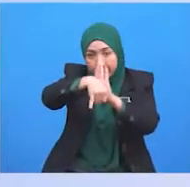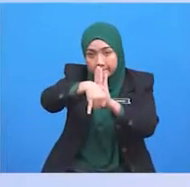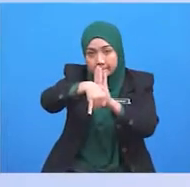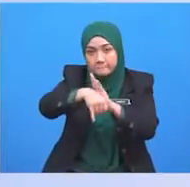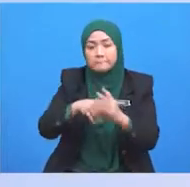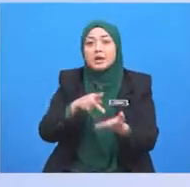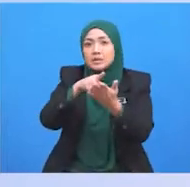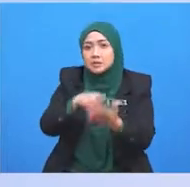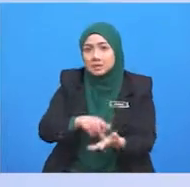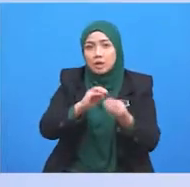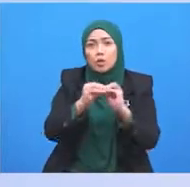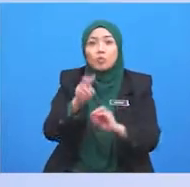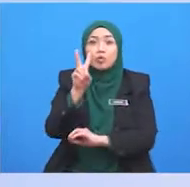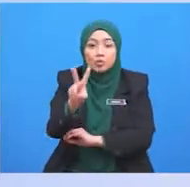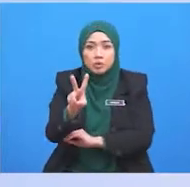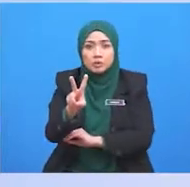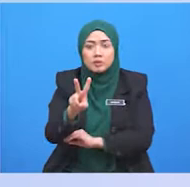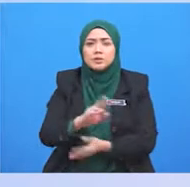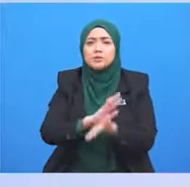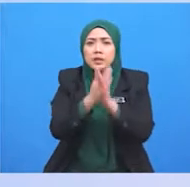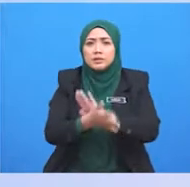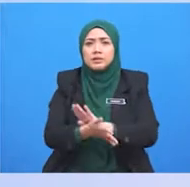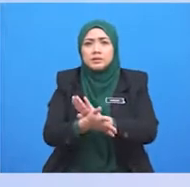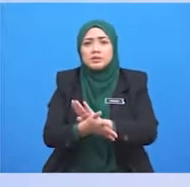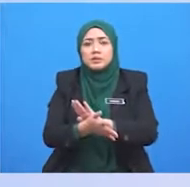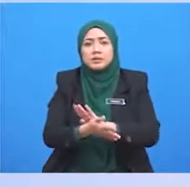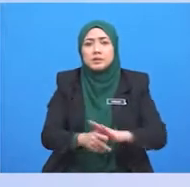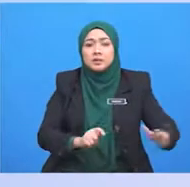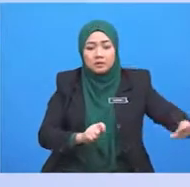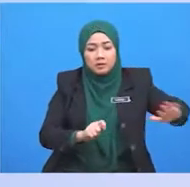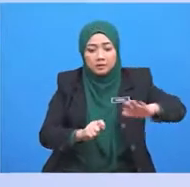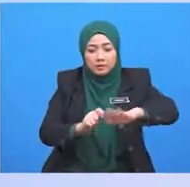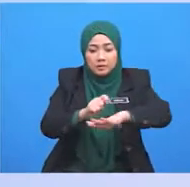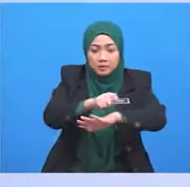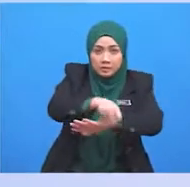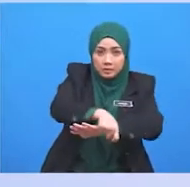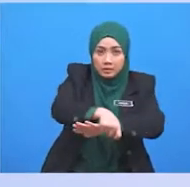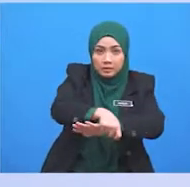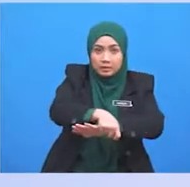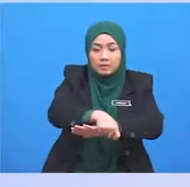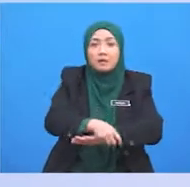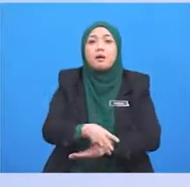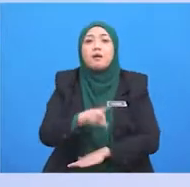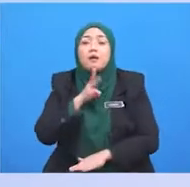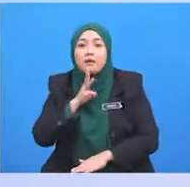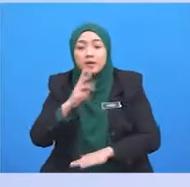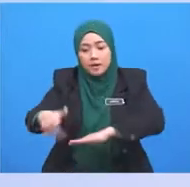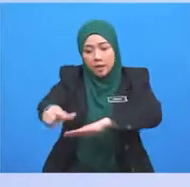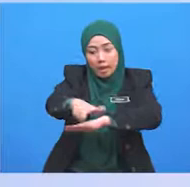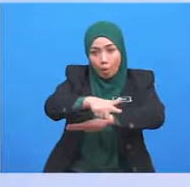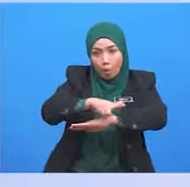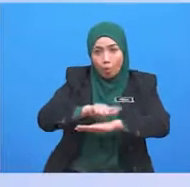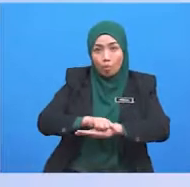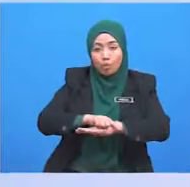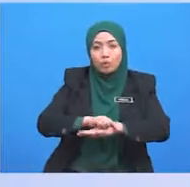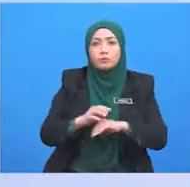bumi ialah kejadian pasang surut air laut. Putaran bumi di atas paksinya turut menyebabkan berlakunya